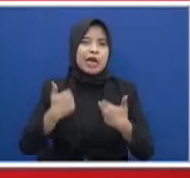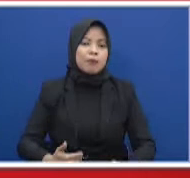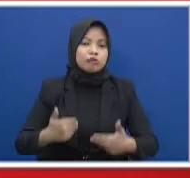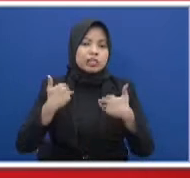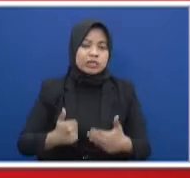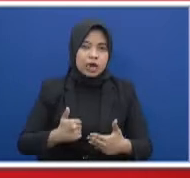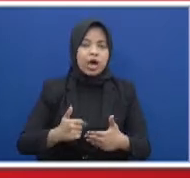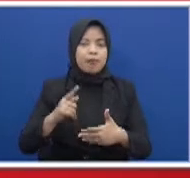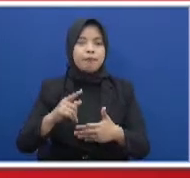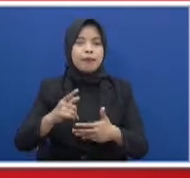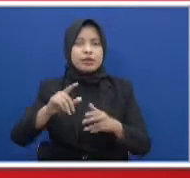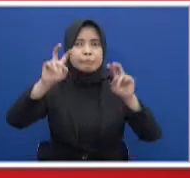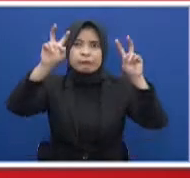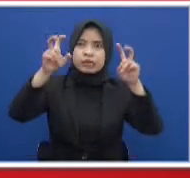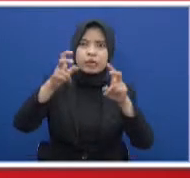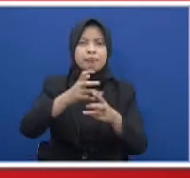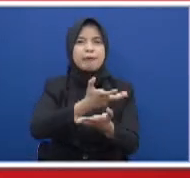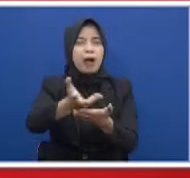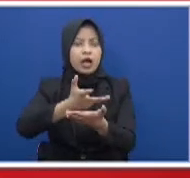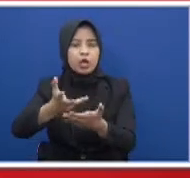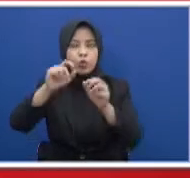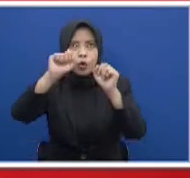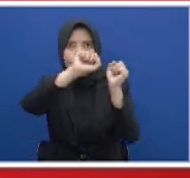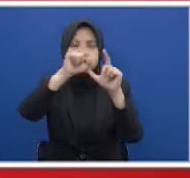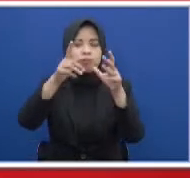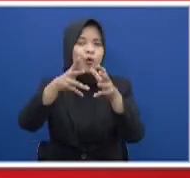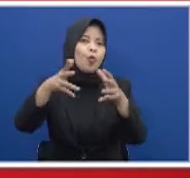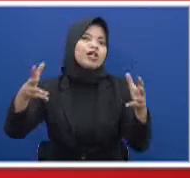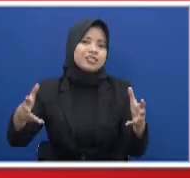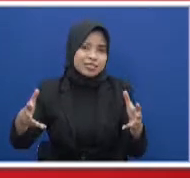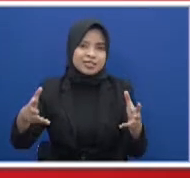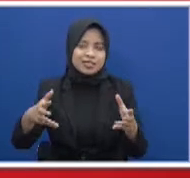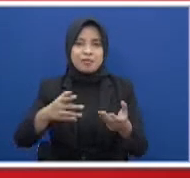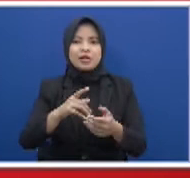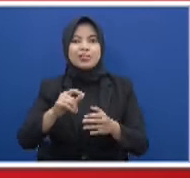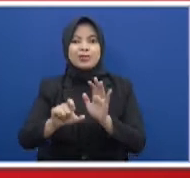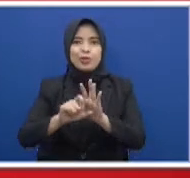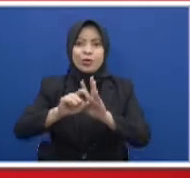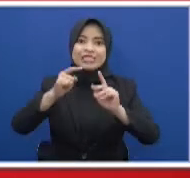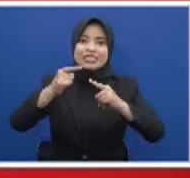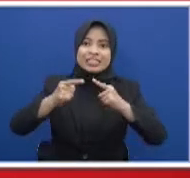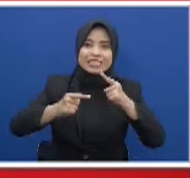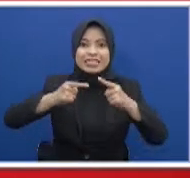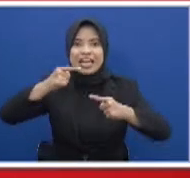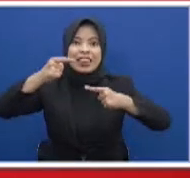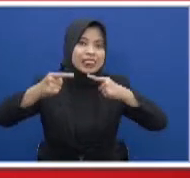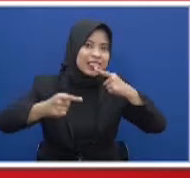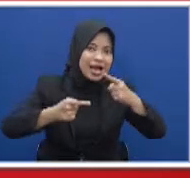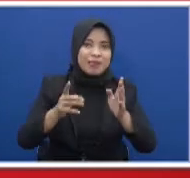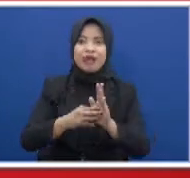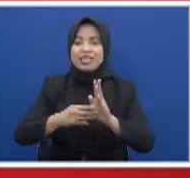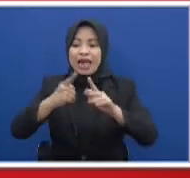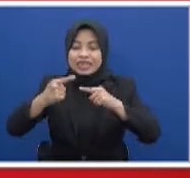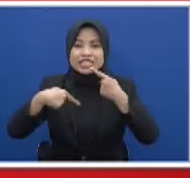berbagi punya kontekstual yang begitu luas gitu. Ketika kita berbicara tentang berbagi cerita ataupun menceritakan permasalahan kita gitu